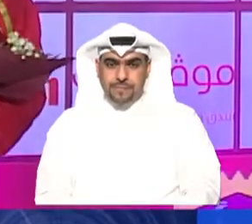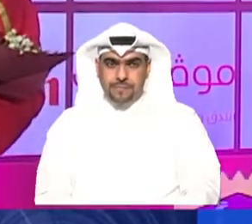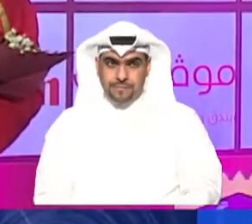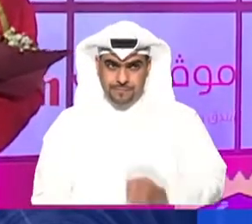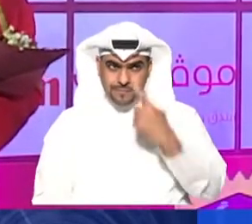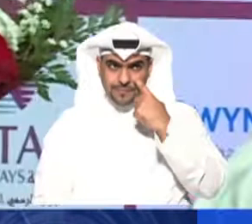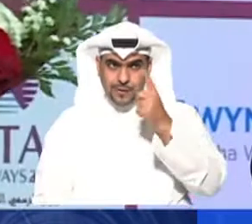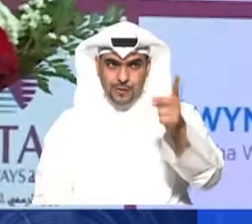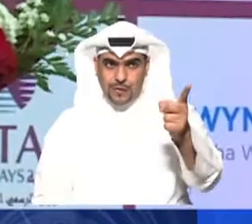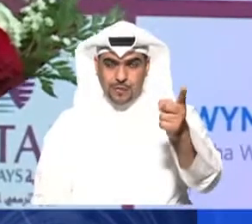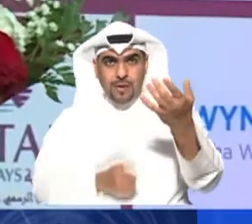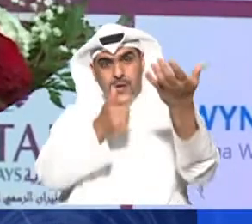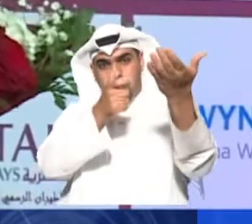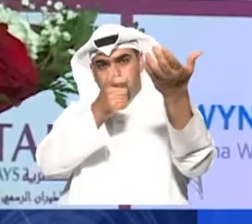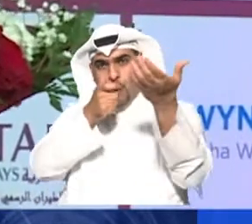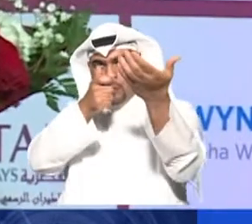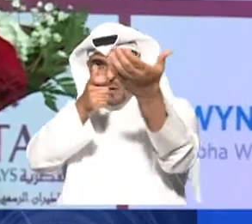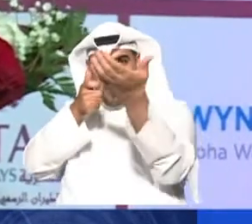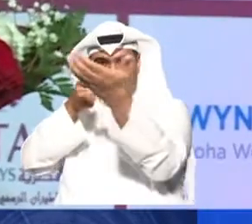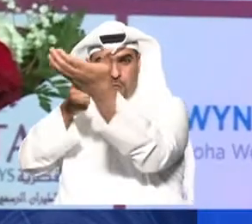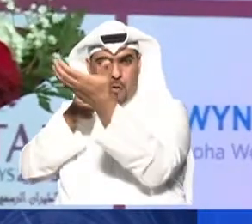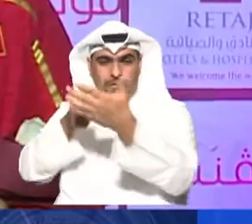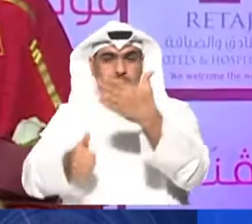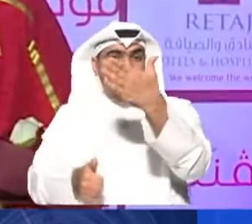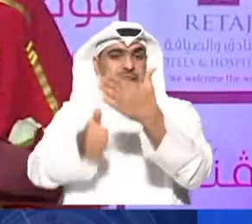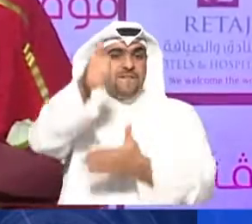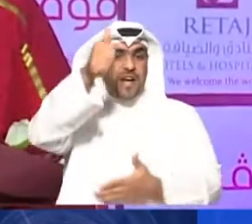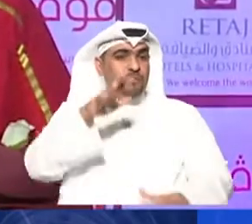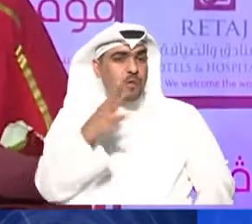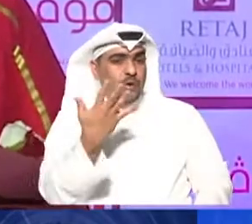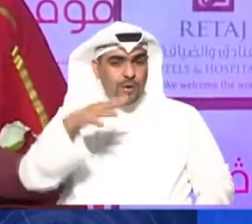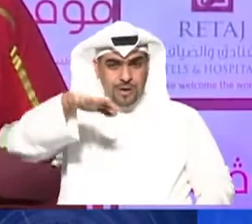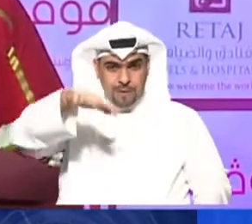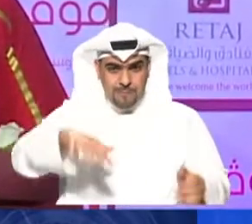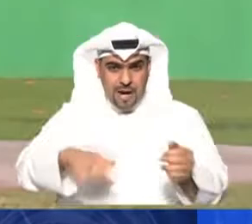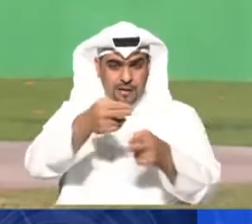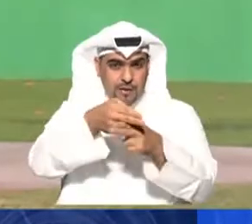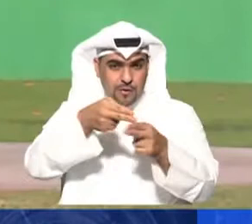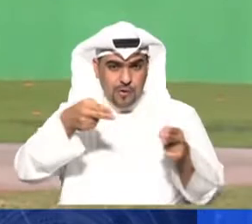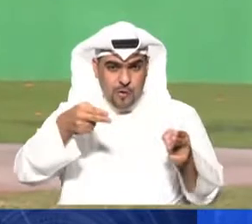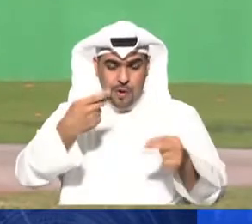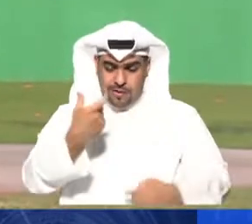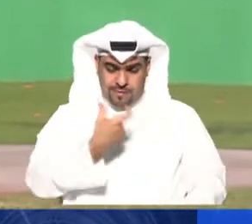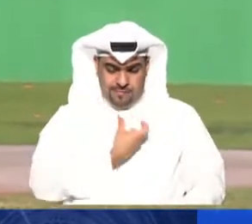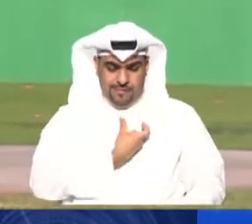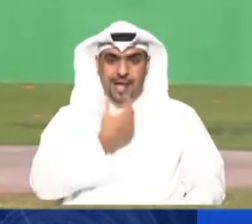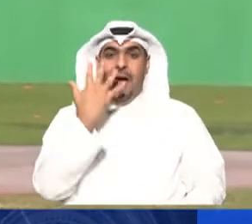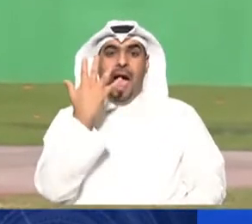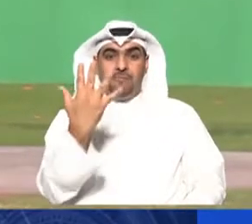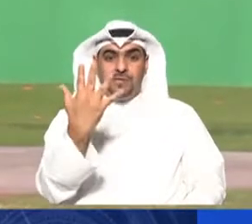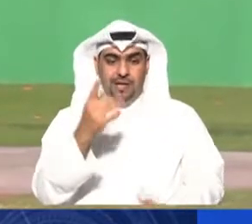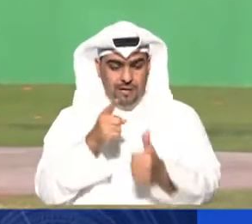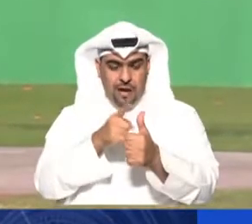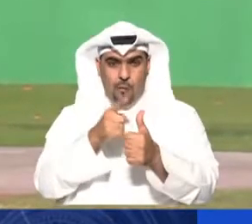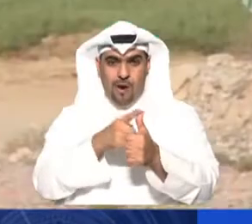ذهبية جديدة للكويت وتحطيم للرقم العالمي في منافسات التراب مختلط في البطولة الآسيوية